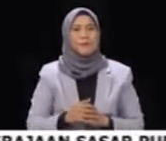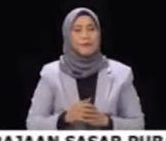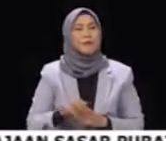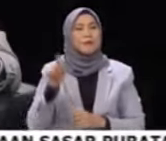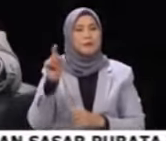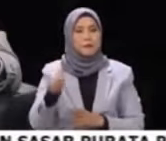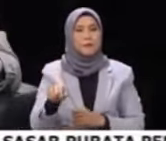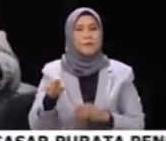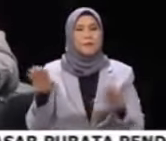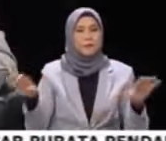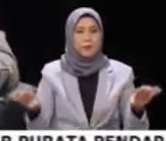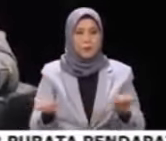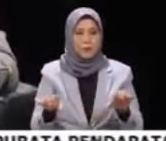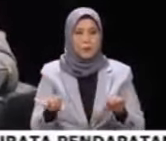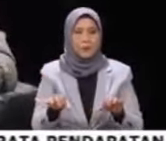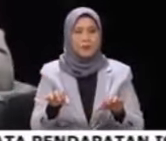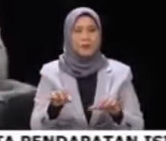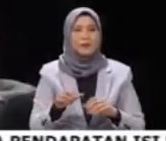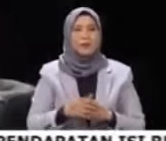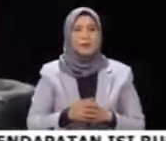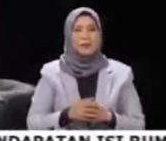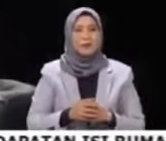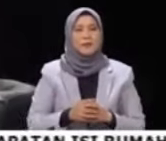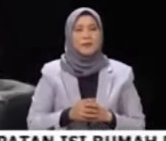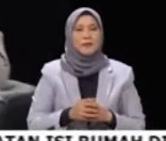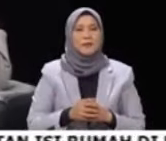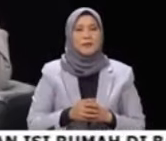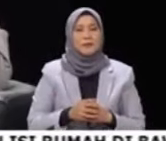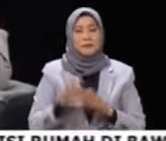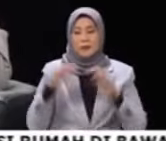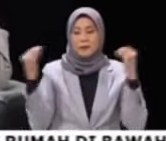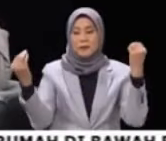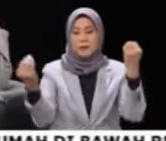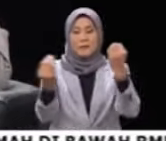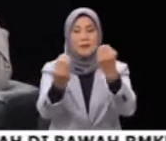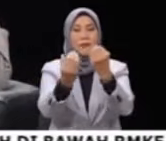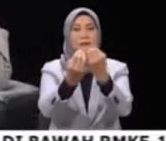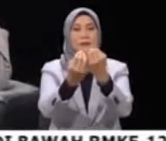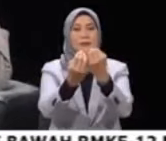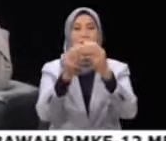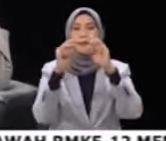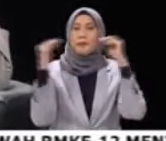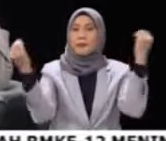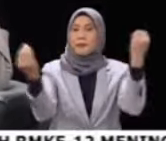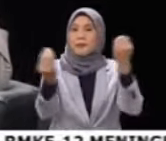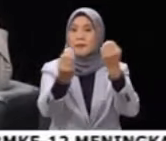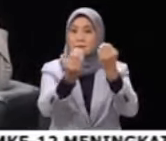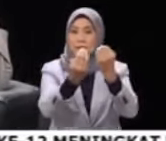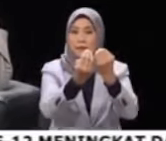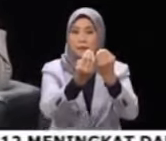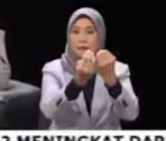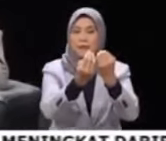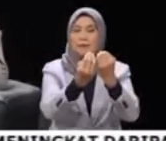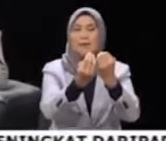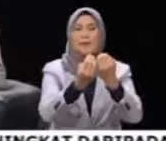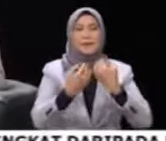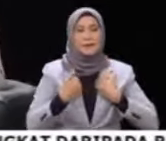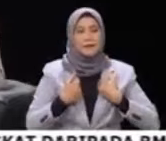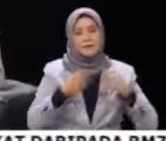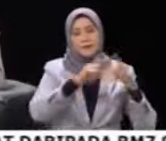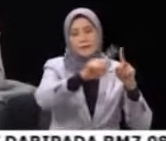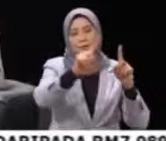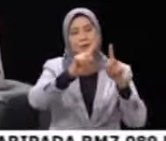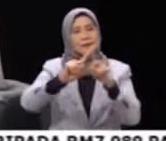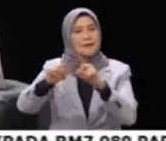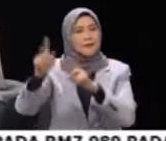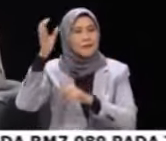perlu kita lakukan. Boleh kita cakap, kita mesti realise masyarakat kita ini ialah masyarakat yang terdiri dari kalangan masyarakat mati rasa,